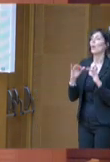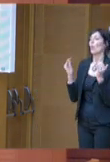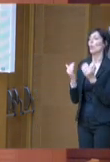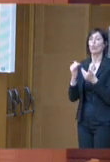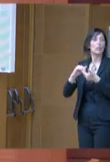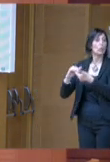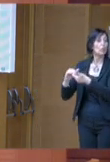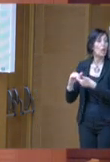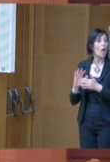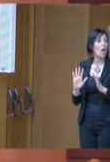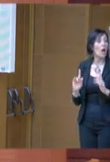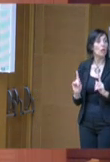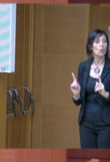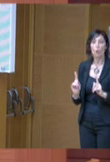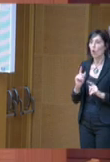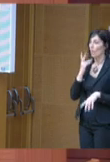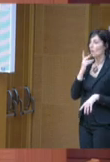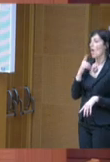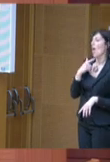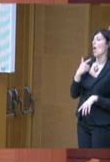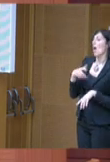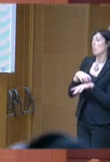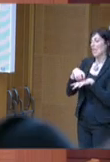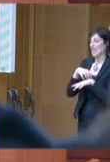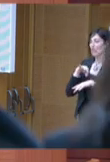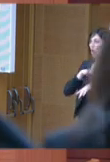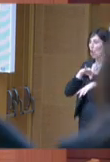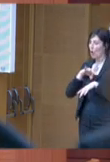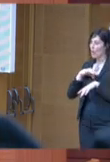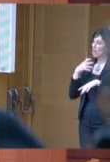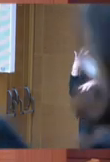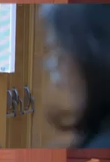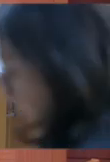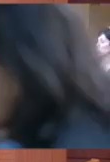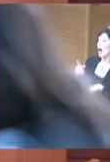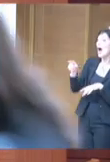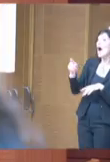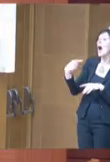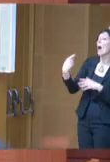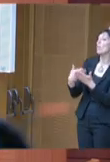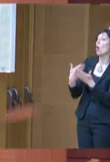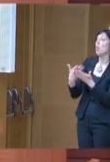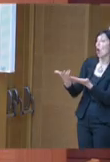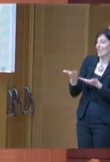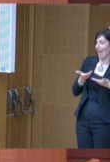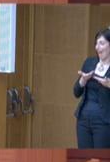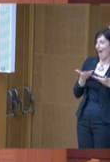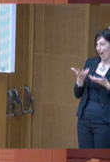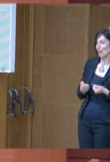Ah, prego Ministro. No, con il Ministro Locatelli in diretta abbiamo già accolto la sua proposta.